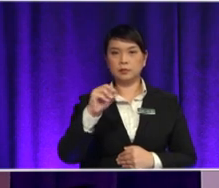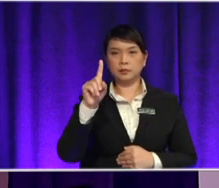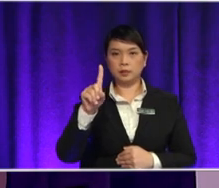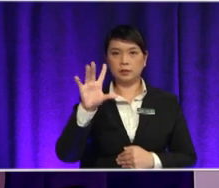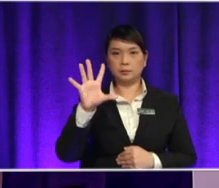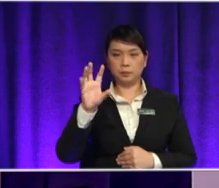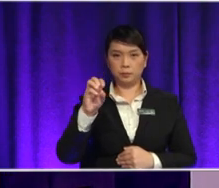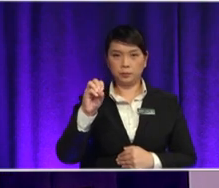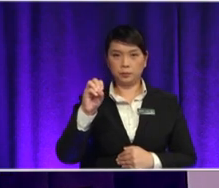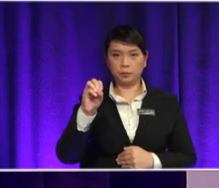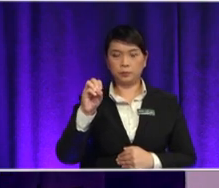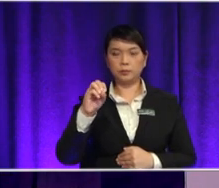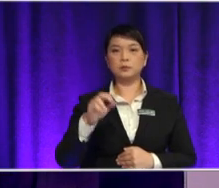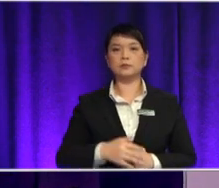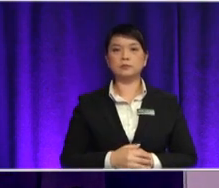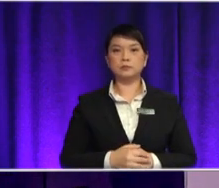murid akan dapat